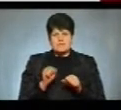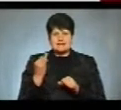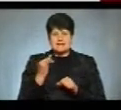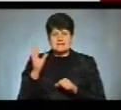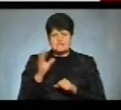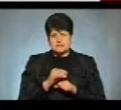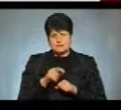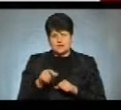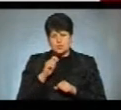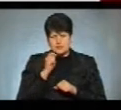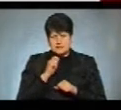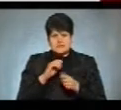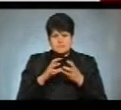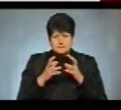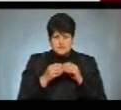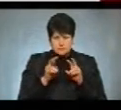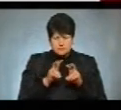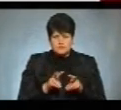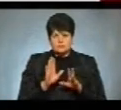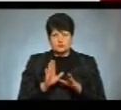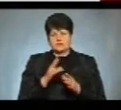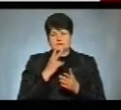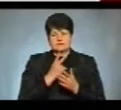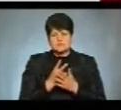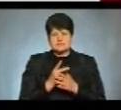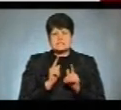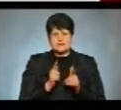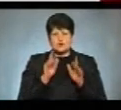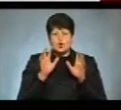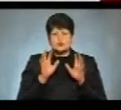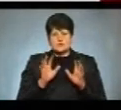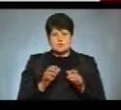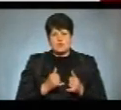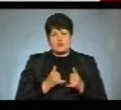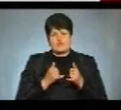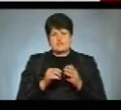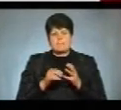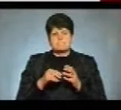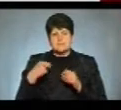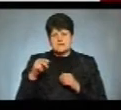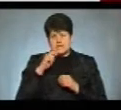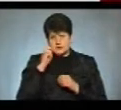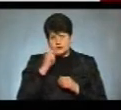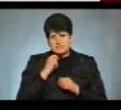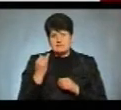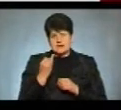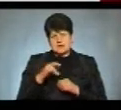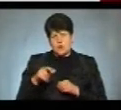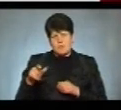громадян України. За підсумками аналізу реагуватиму відповідно до конституційних повноважень президента України і в інтересах громадян.